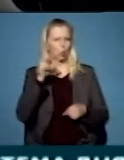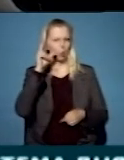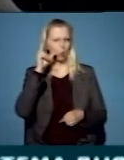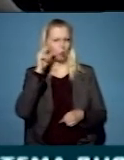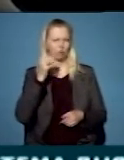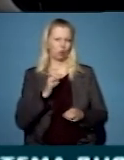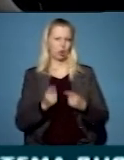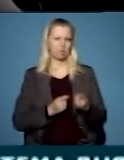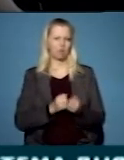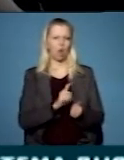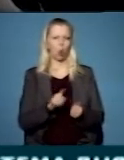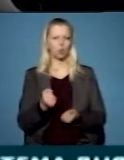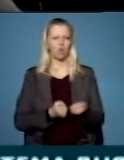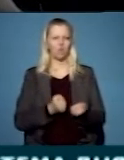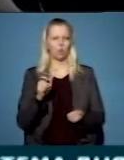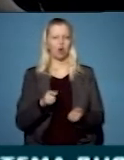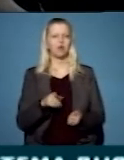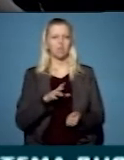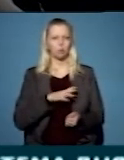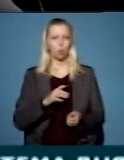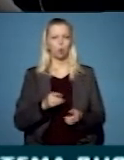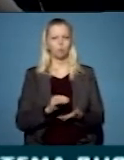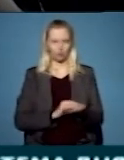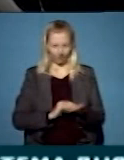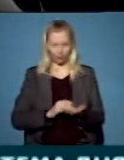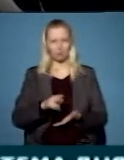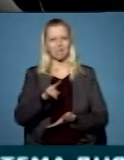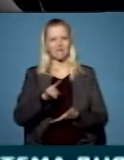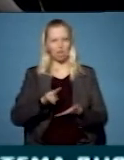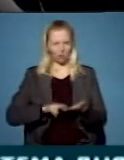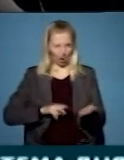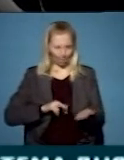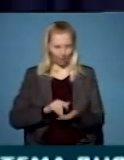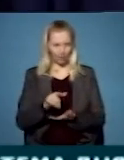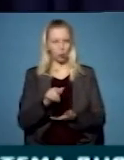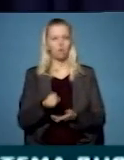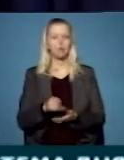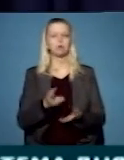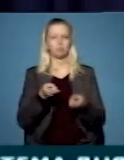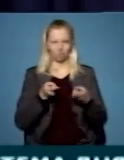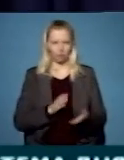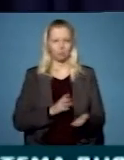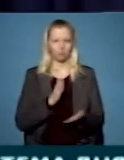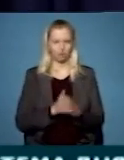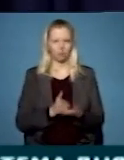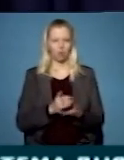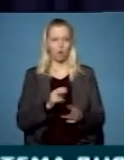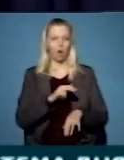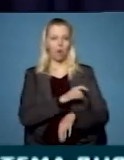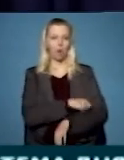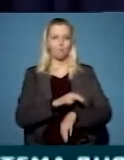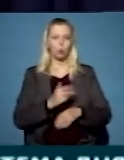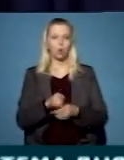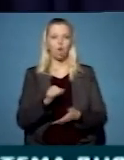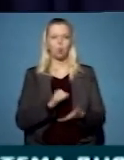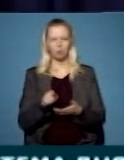що це нічого не змінить для кожного водія, але він був заново пройшов сертифікацію, так, і він діє. У патрульних є документ,